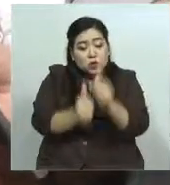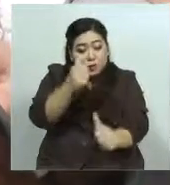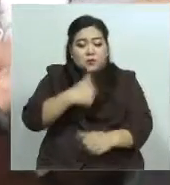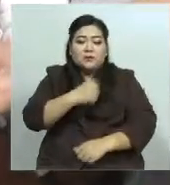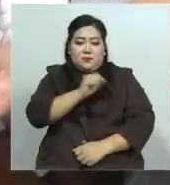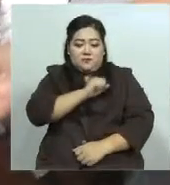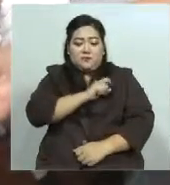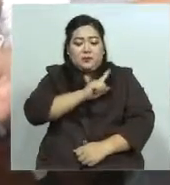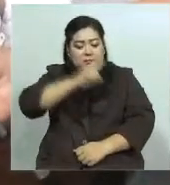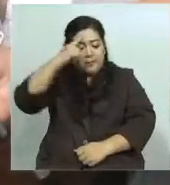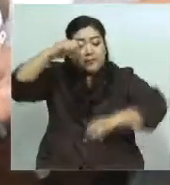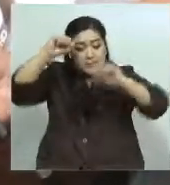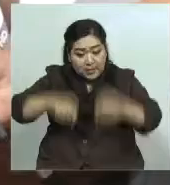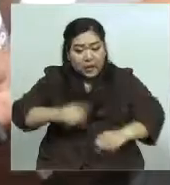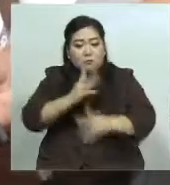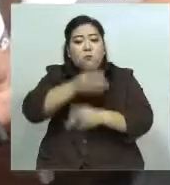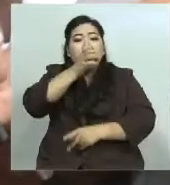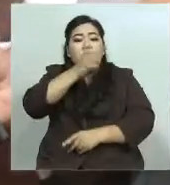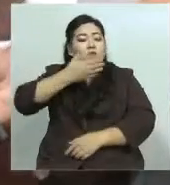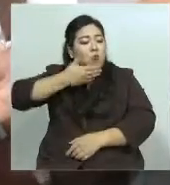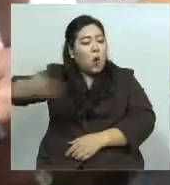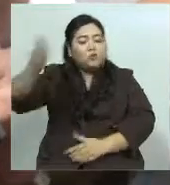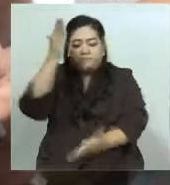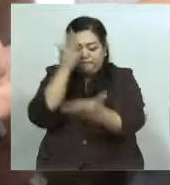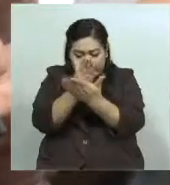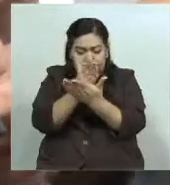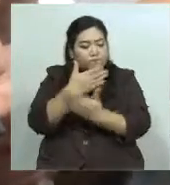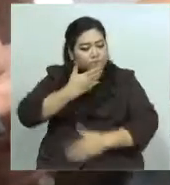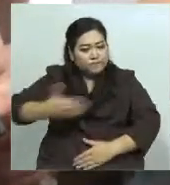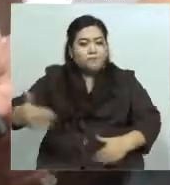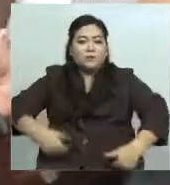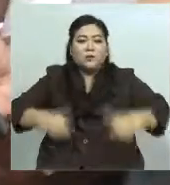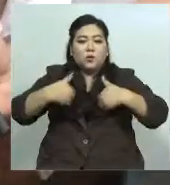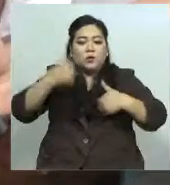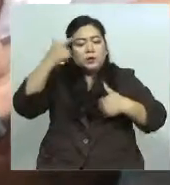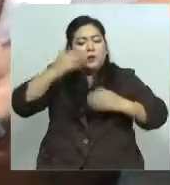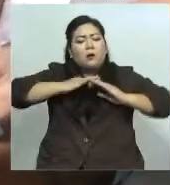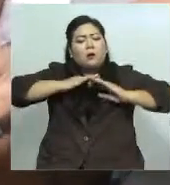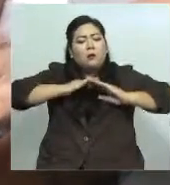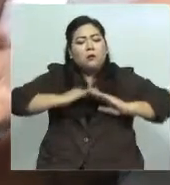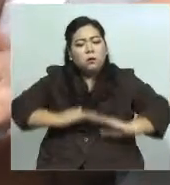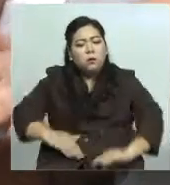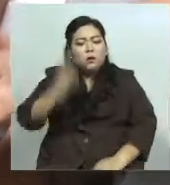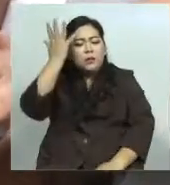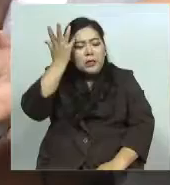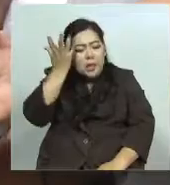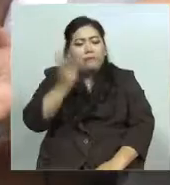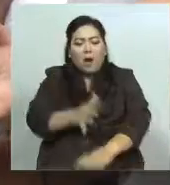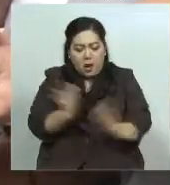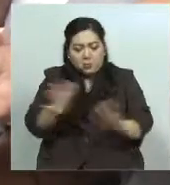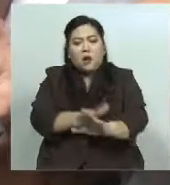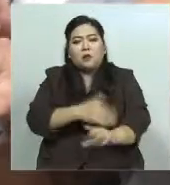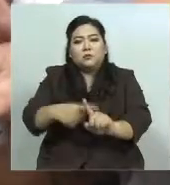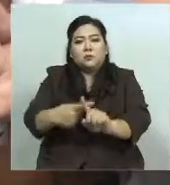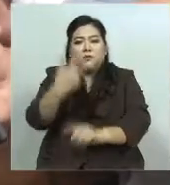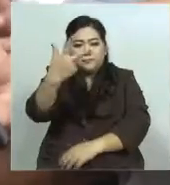ใจที่จะเลิกดื่มสุราตลอดชีวิตตอนนี้ตนเองรู้สึกโล่งใจมากหลังจากเครียดเรื่องของคดีมานานกว่า3 เดือนค่ะ